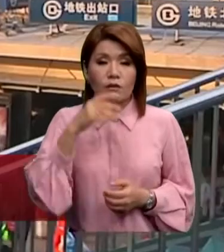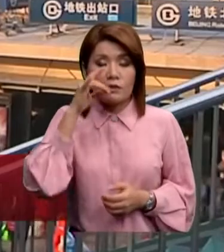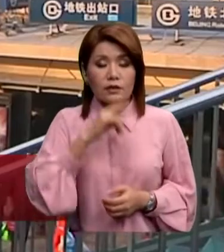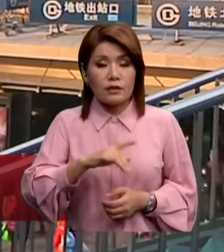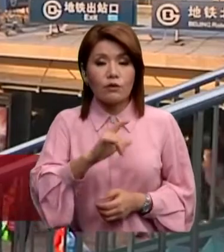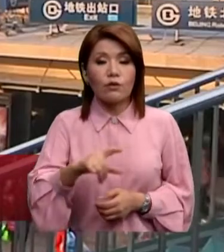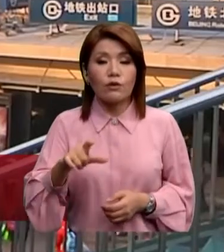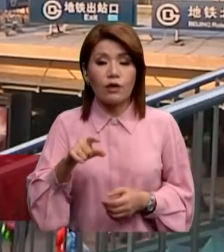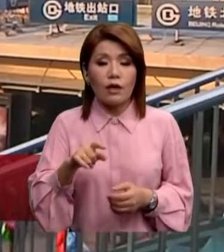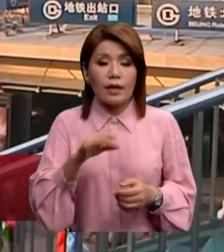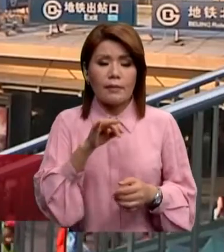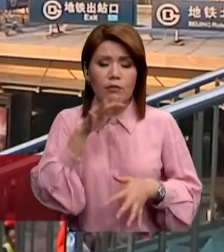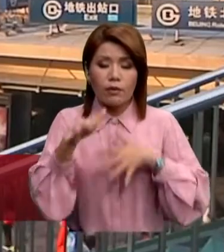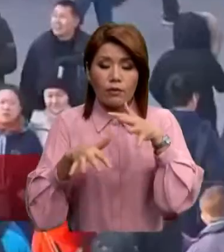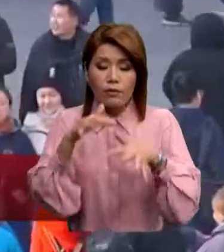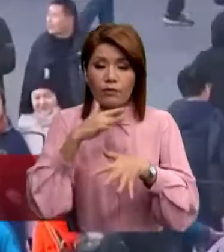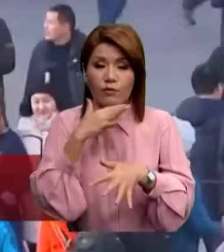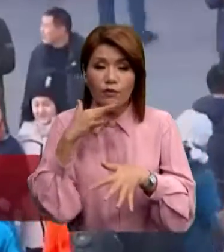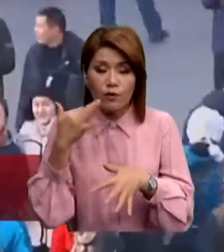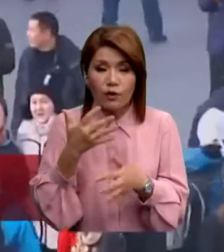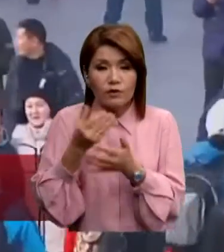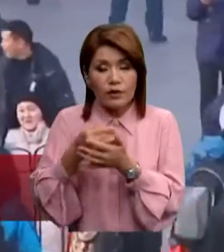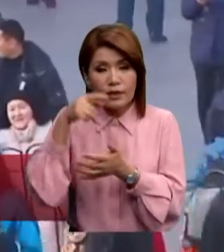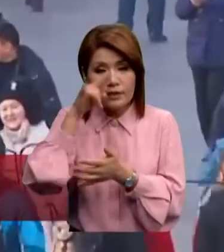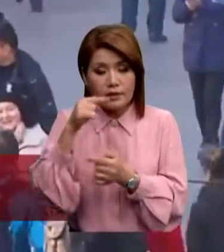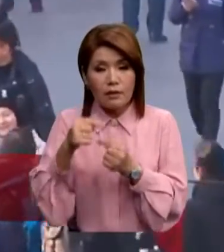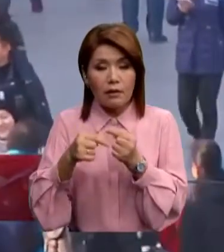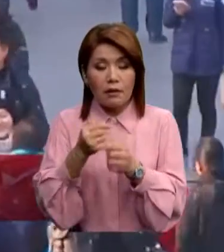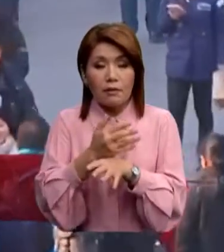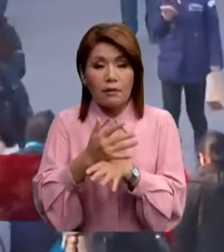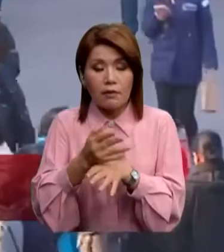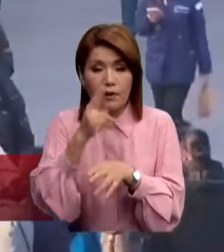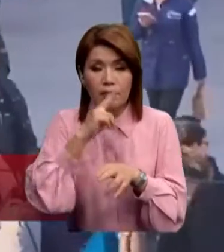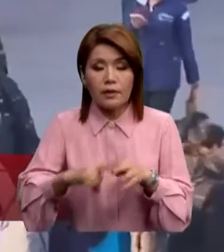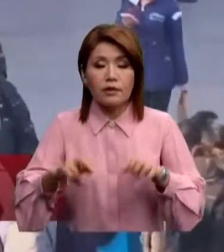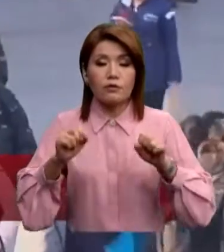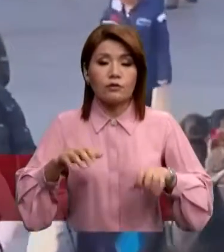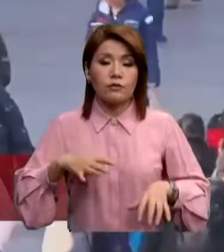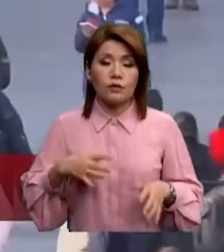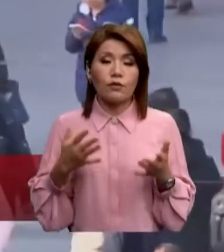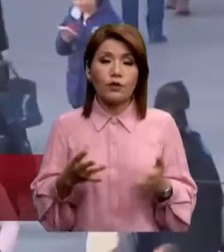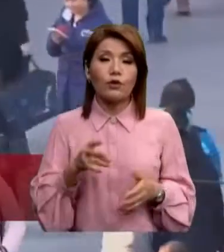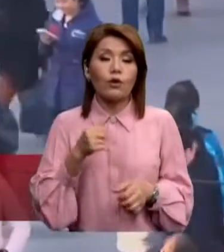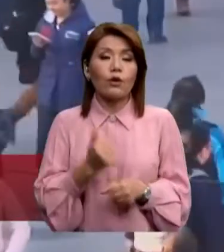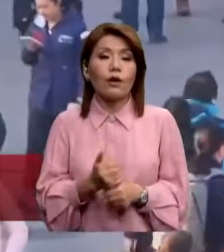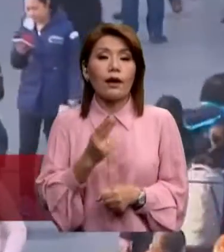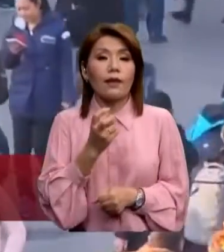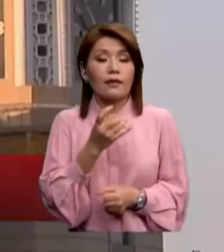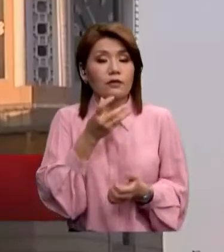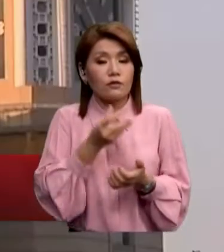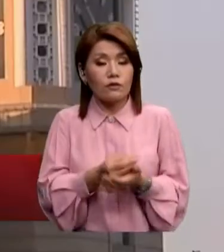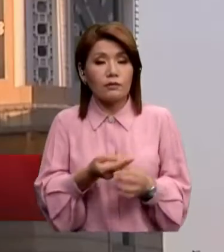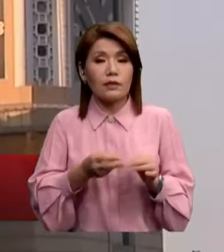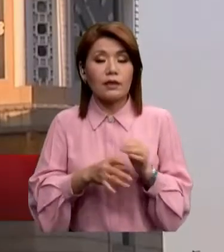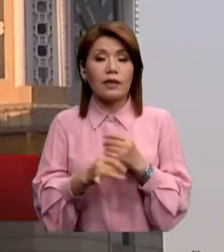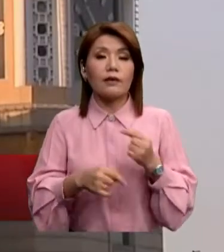иммиграция усилится и казахский этнос может потеряться. Безусловно, в Казахстан эмигрируют люди из Китая, но в основном это кандасы. По данным